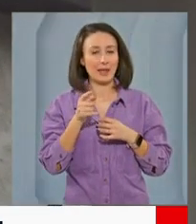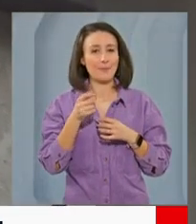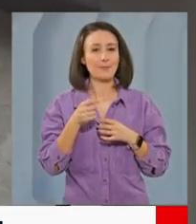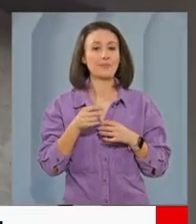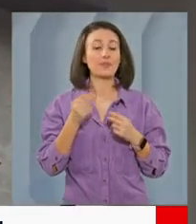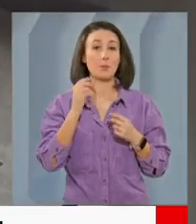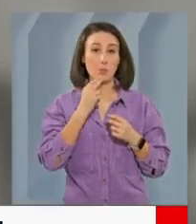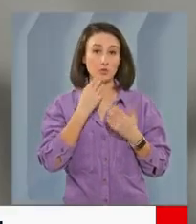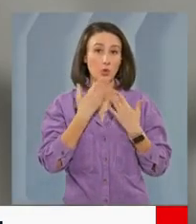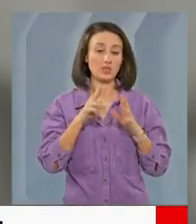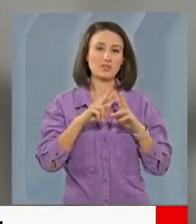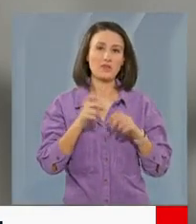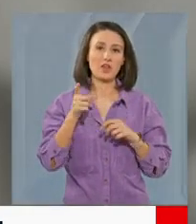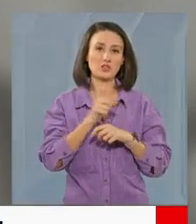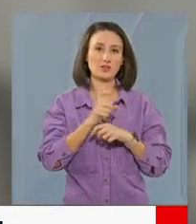Polițiștii au deschis o anchetă în acest caz